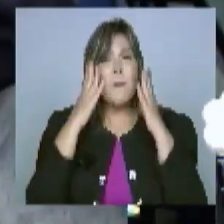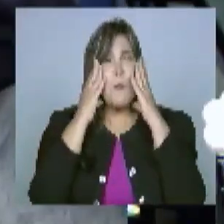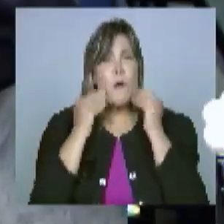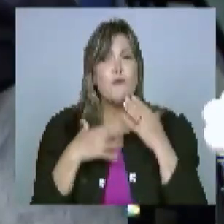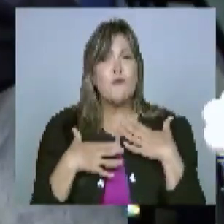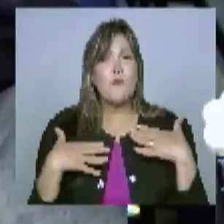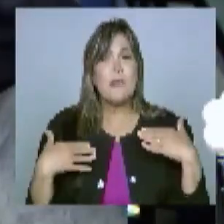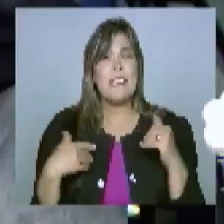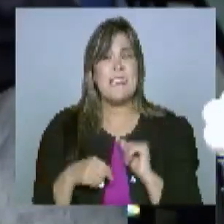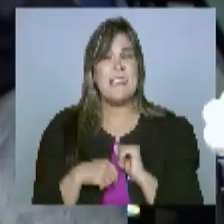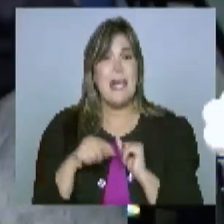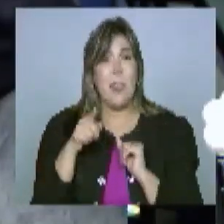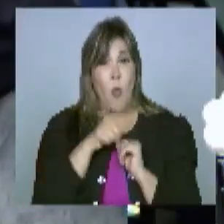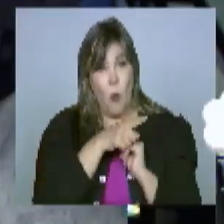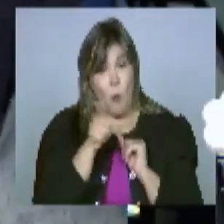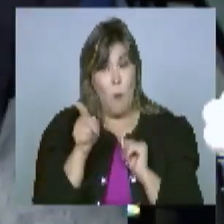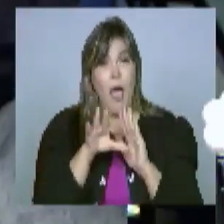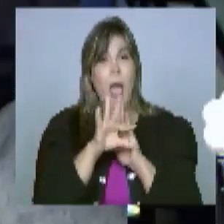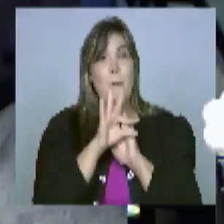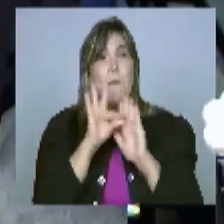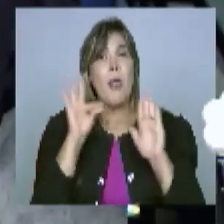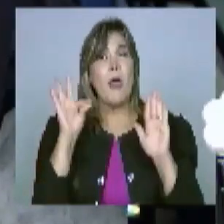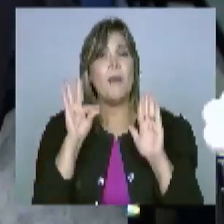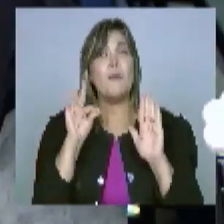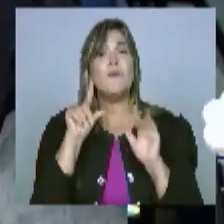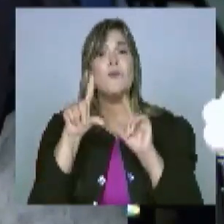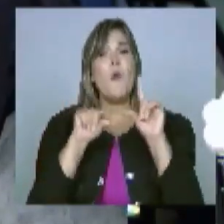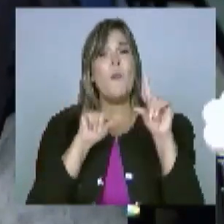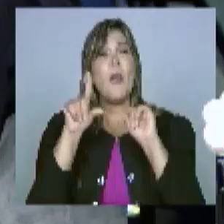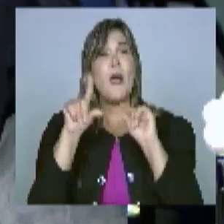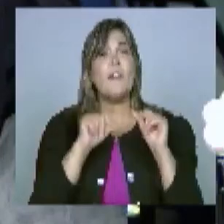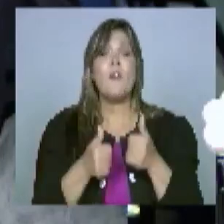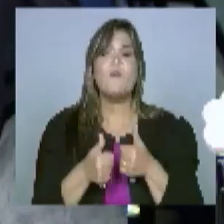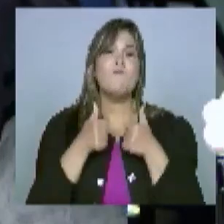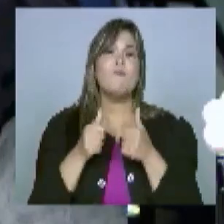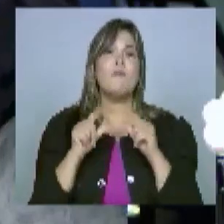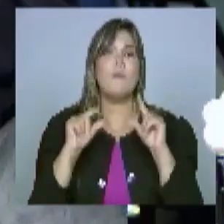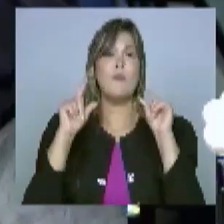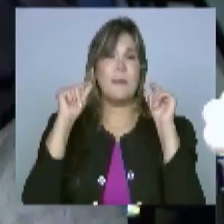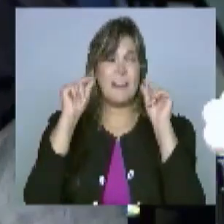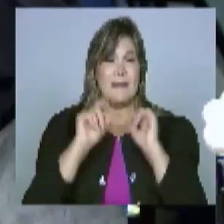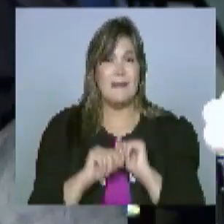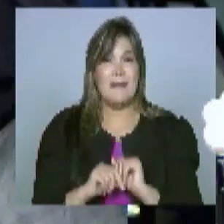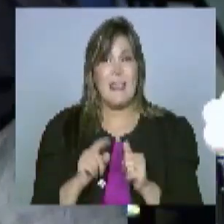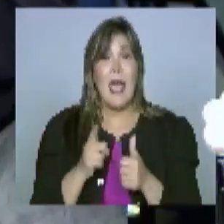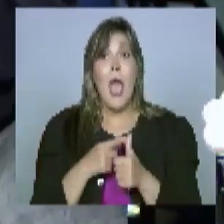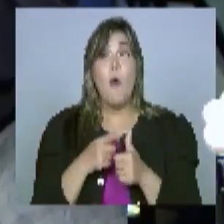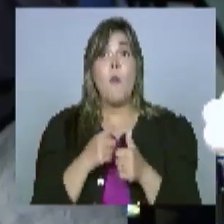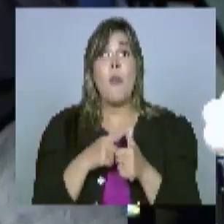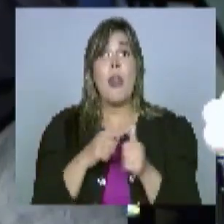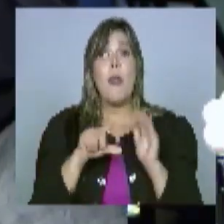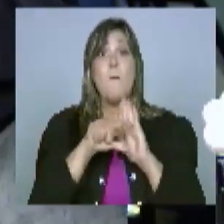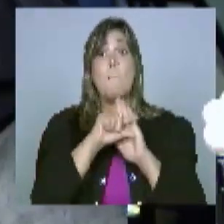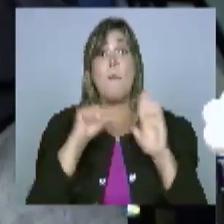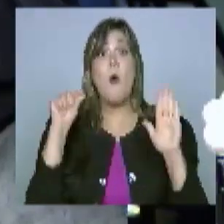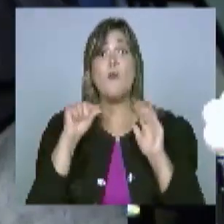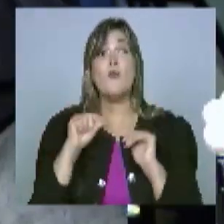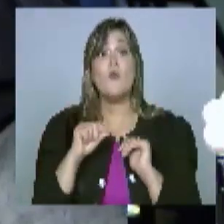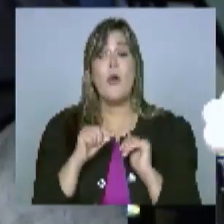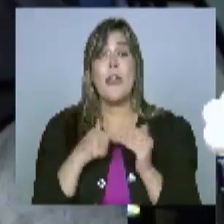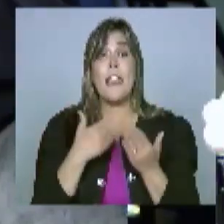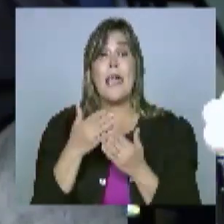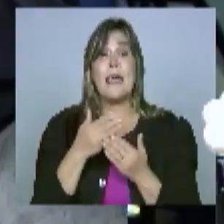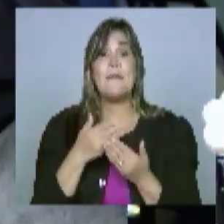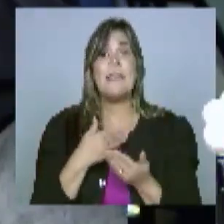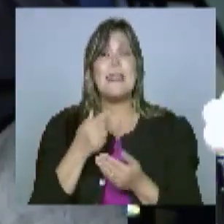بالموضوعات المختاره في هذه في هذا المؤتمر اول موضوع كان في حديث موجه